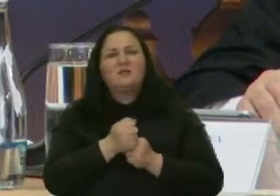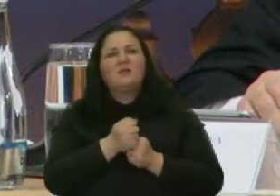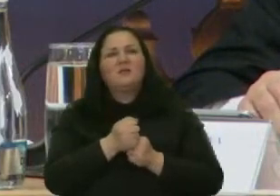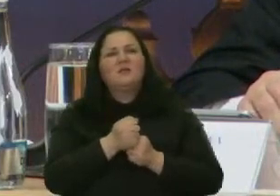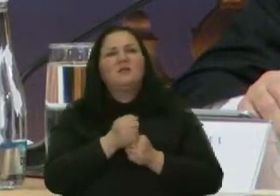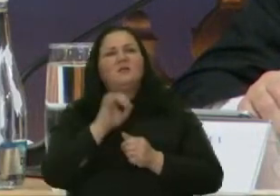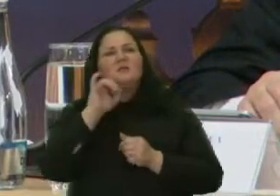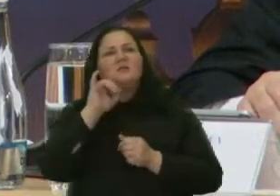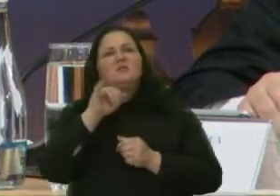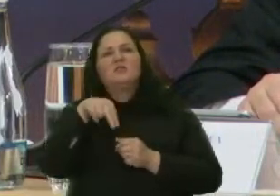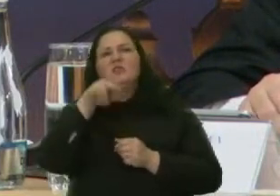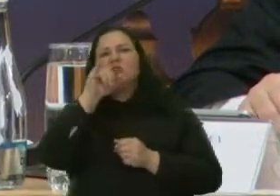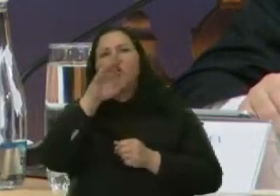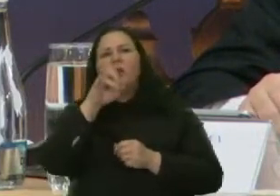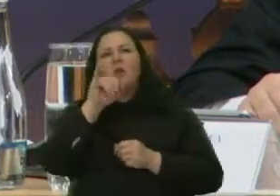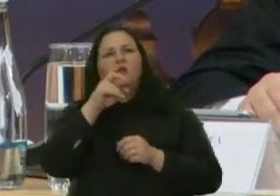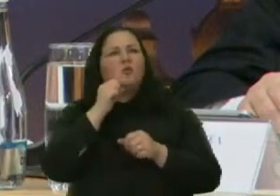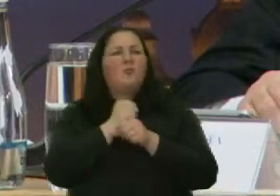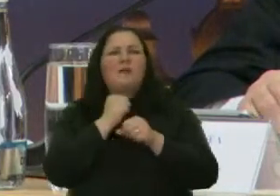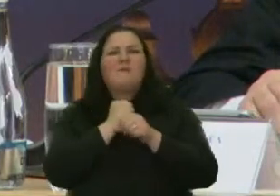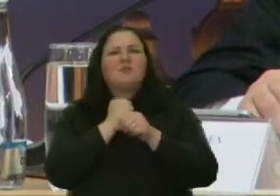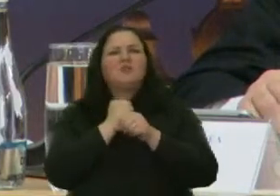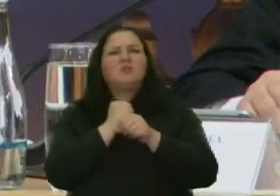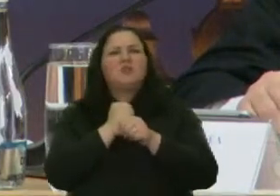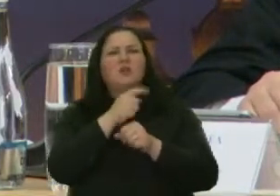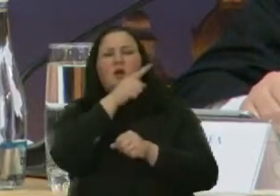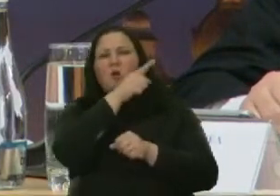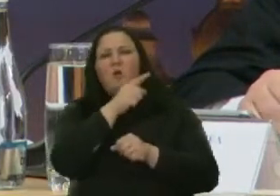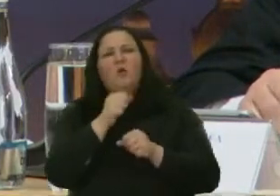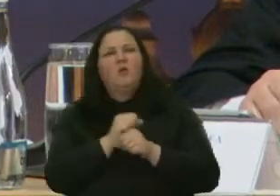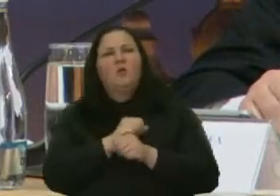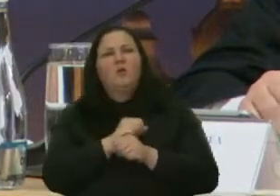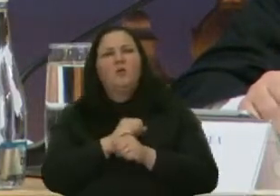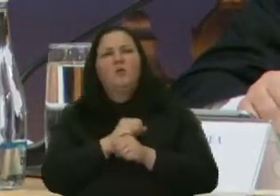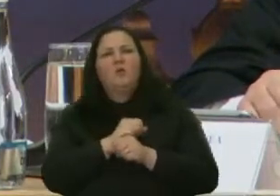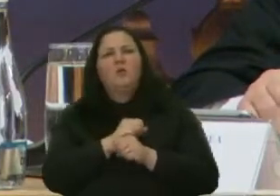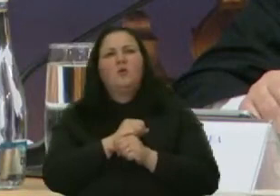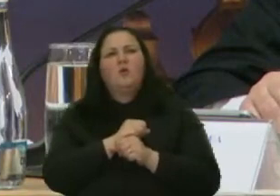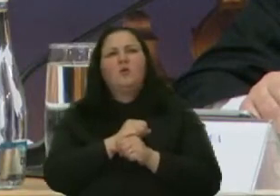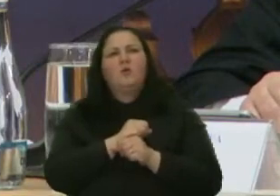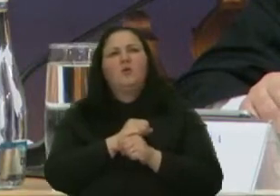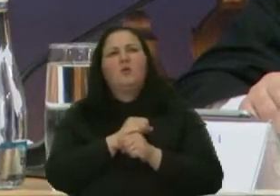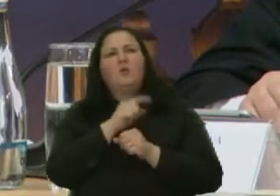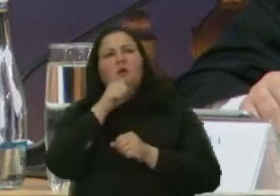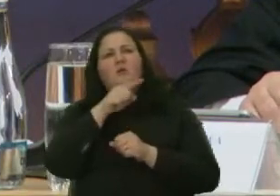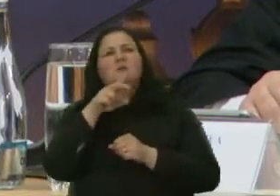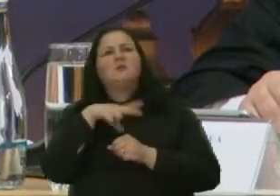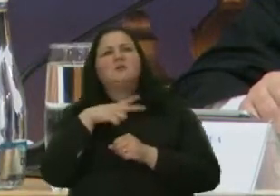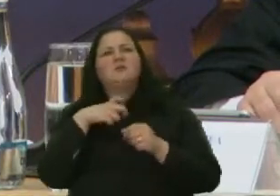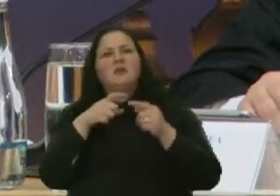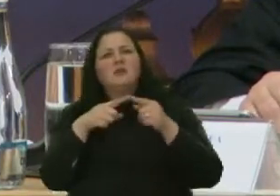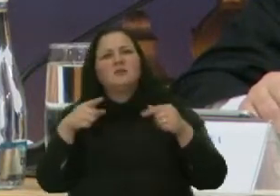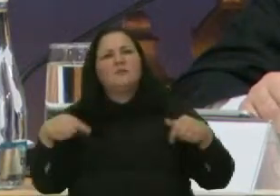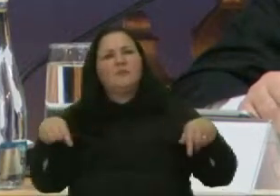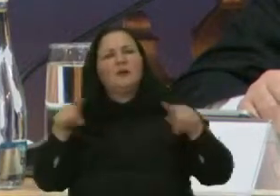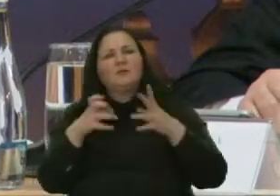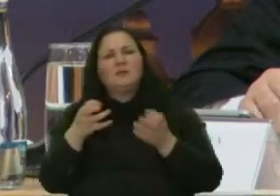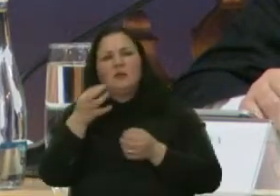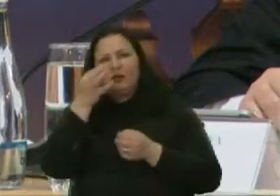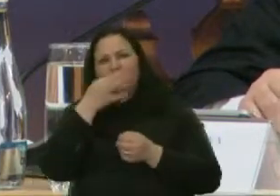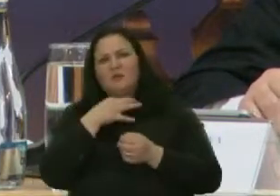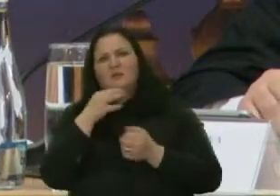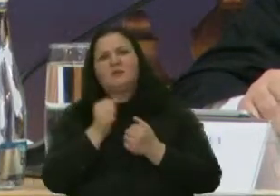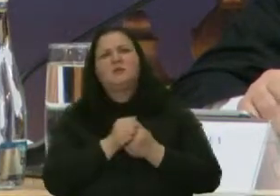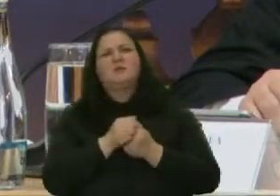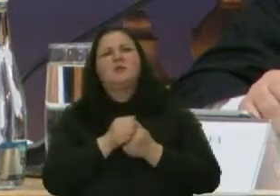școala Nicolae Ica nu și mai desfășoară activitatea în spațiile amintite Deci deocamdată Asta este situația cu spațiul care pe care ni l ați